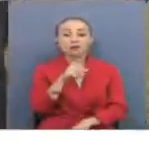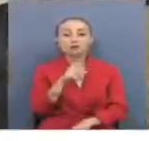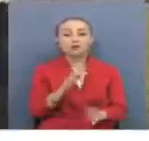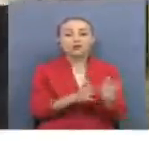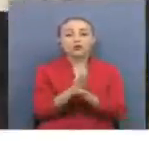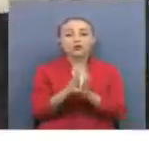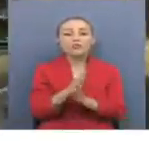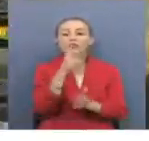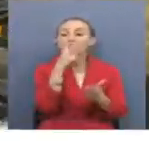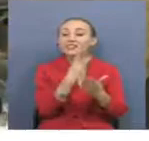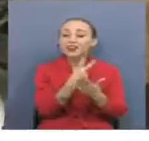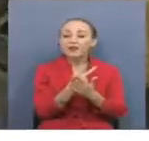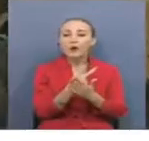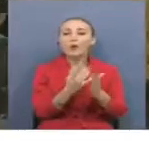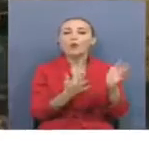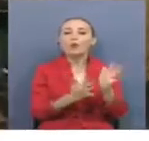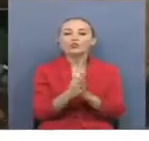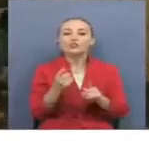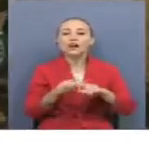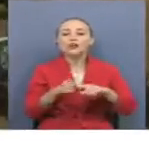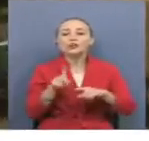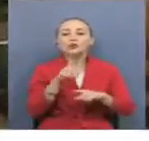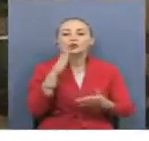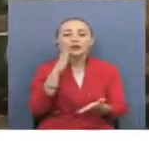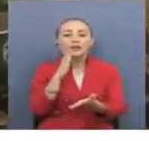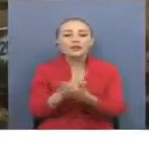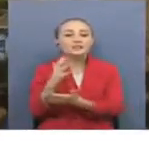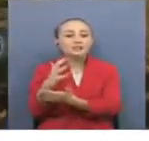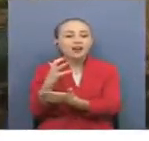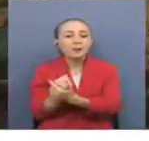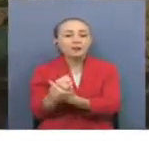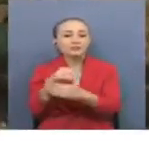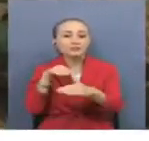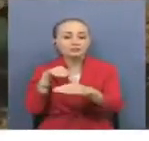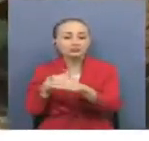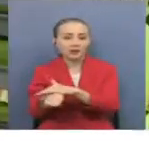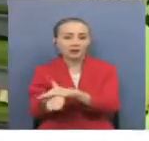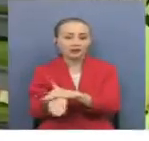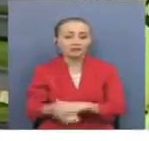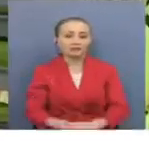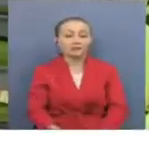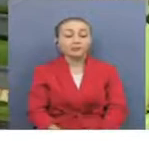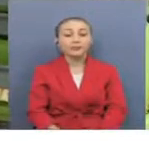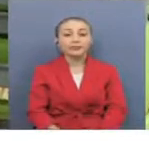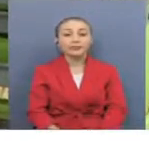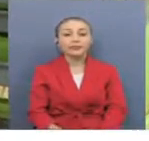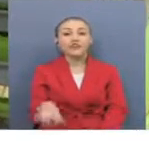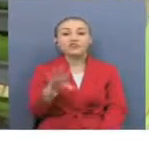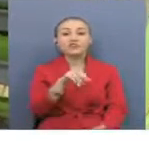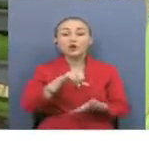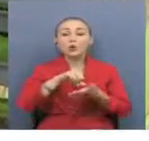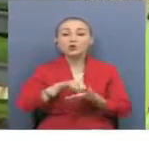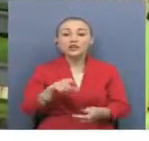жеткізді. Агро жиынға қатысушылар Бараев институтының тәжірибе алаңындағы зерттеу әдістерімен жаңа технологиялармен танысты. Қазіргі таңда егіс алқаптарын